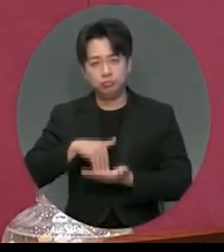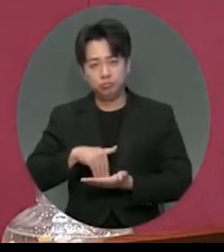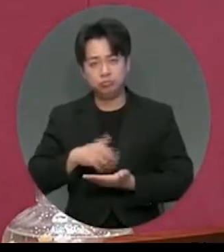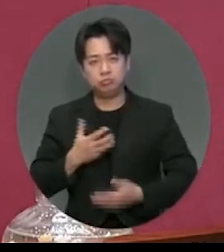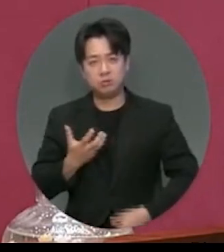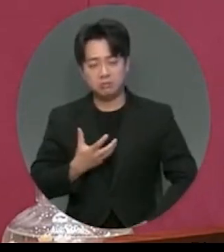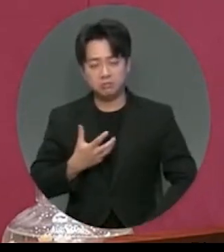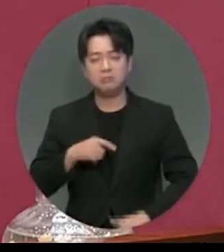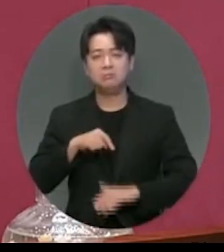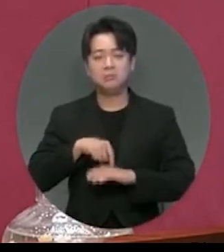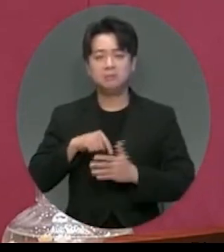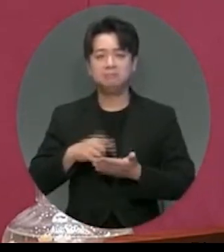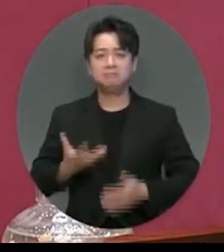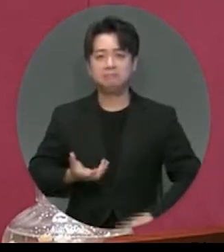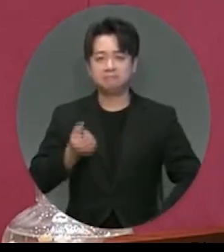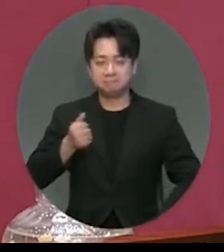섰습니다.